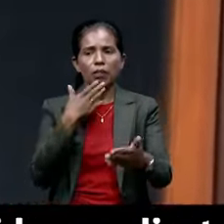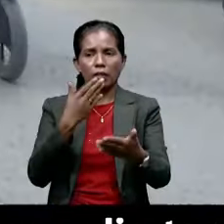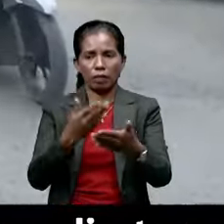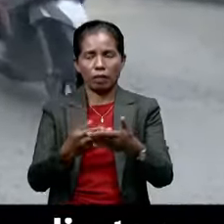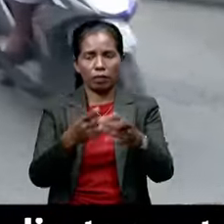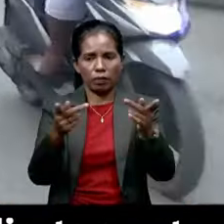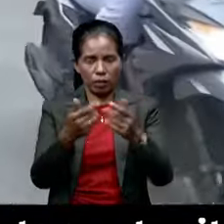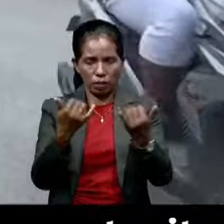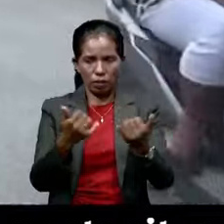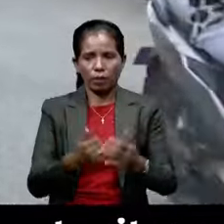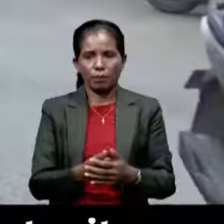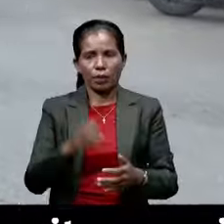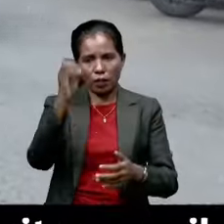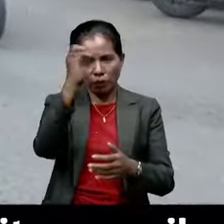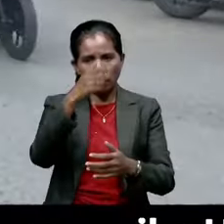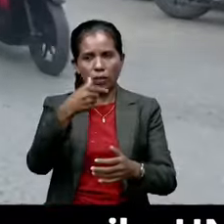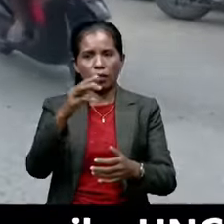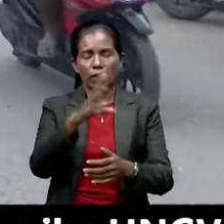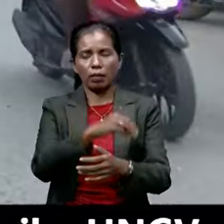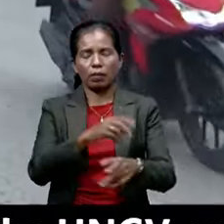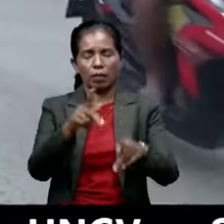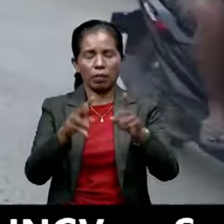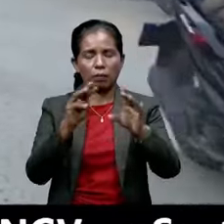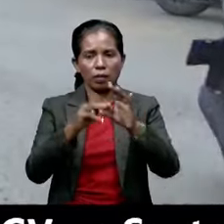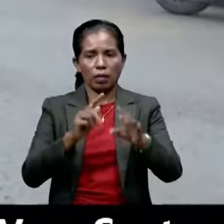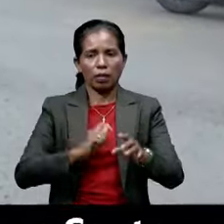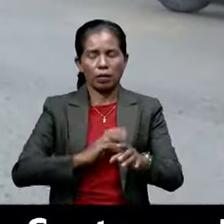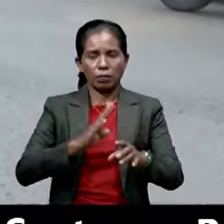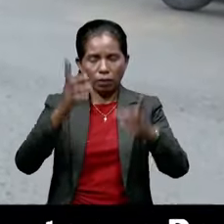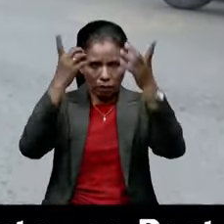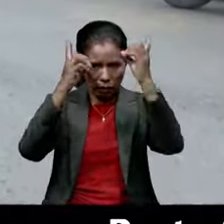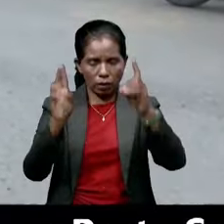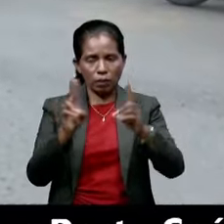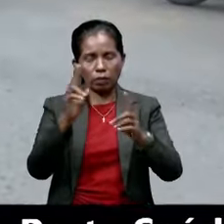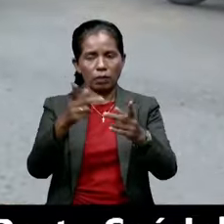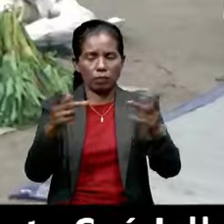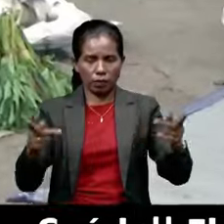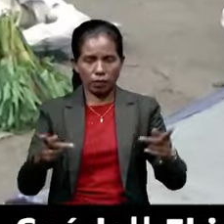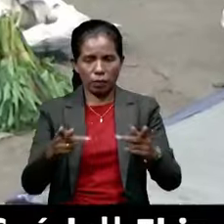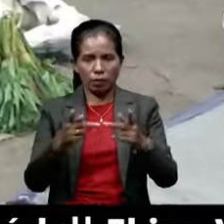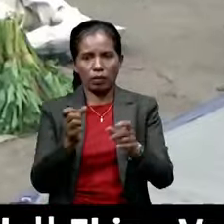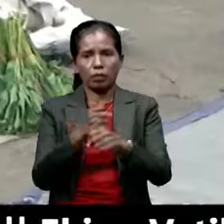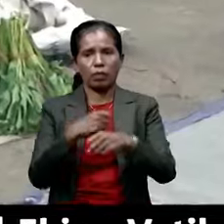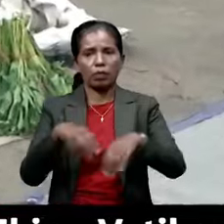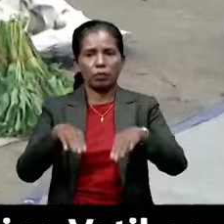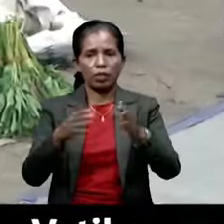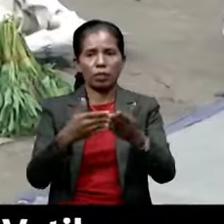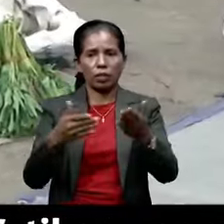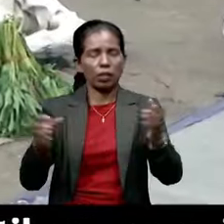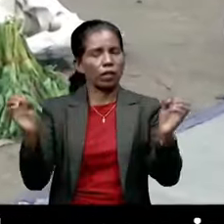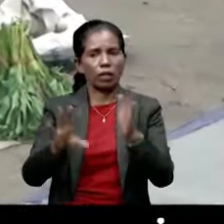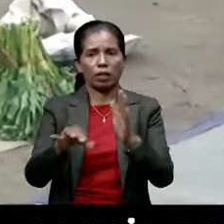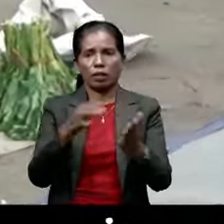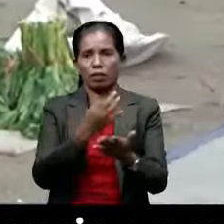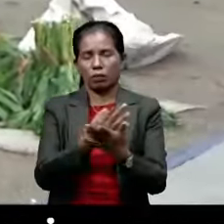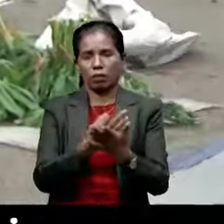sih orang. Tiro observasan GMA ni vendor ia mercado Taibesi decide ocupa fatin estacionamento hodi halo negosio tambah ladung hetan